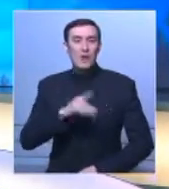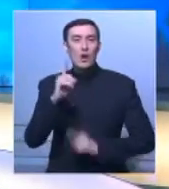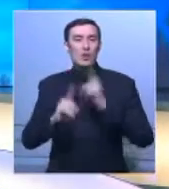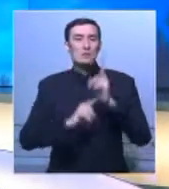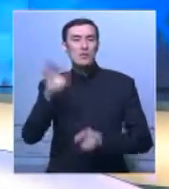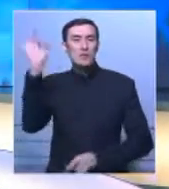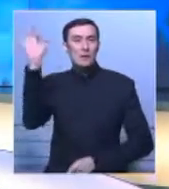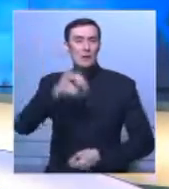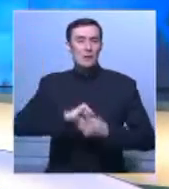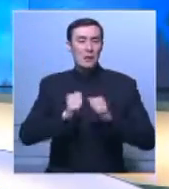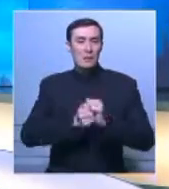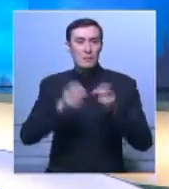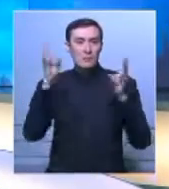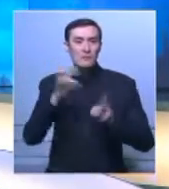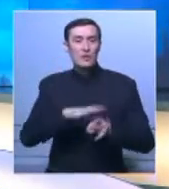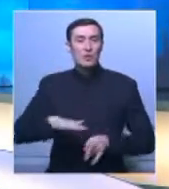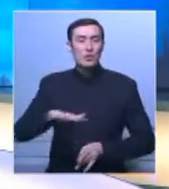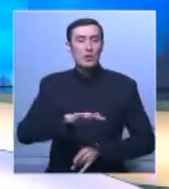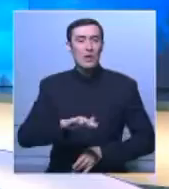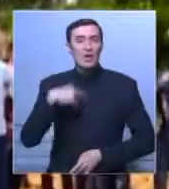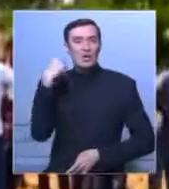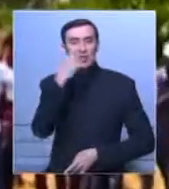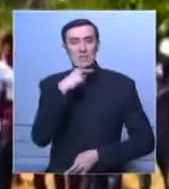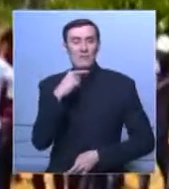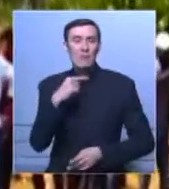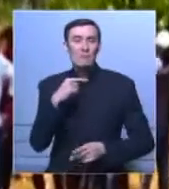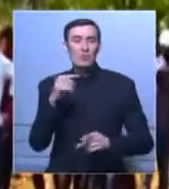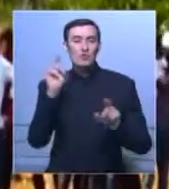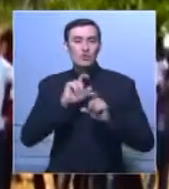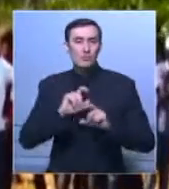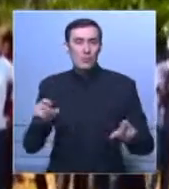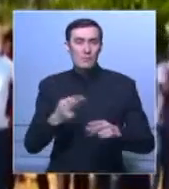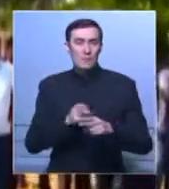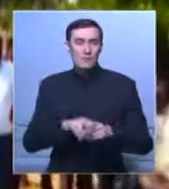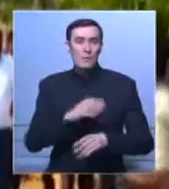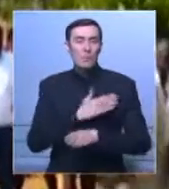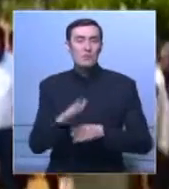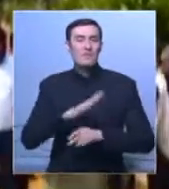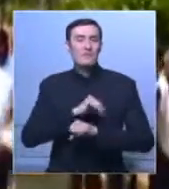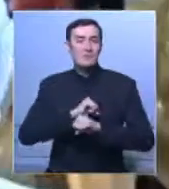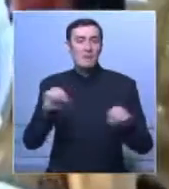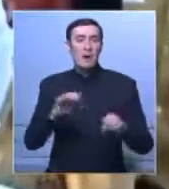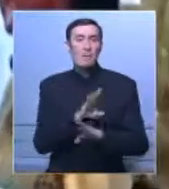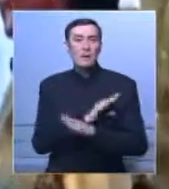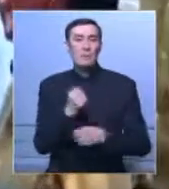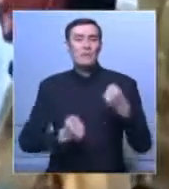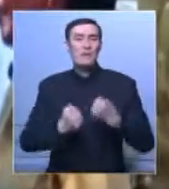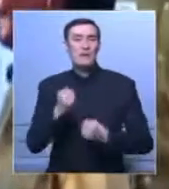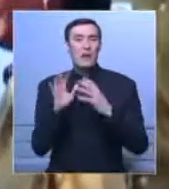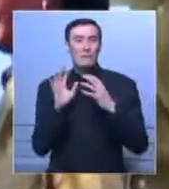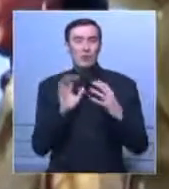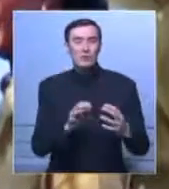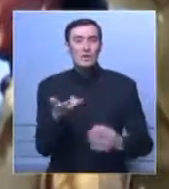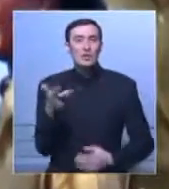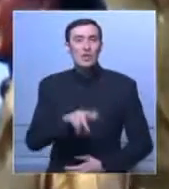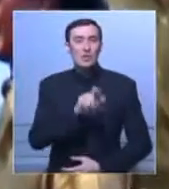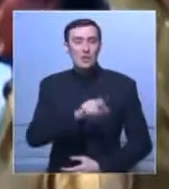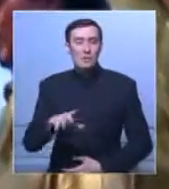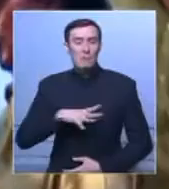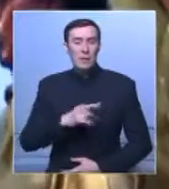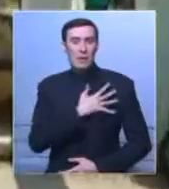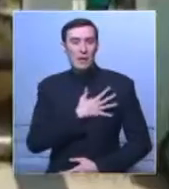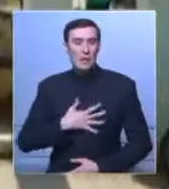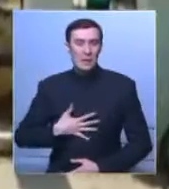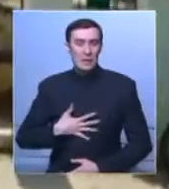космическое тело обрушилось на территорию частного инженерного колледжа. После прогремел взрыв. Погиб водитель автобуса, еще 3 человека получили